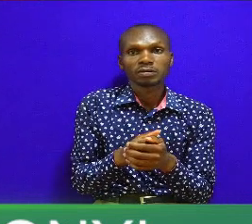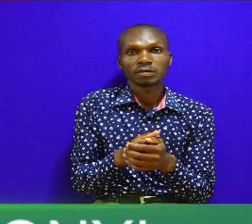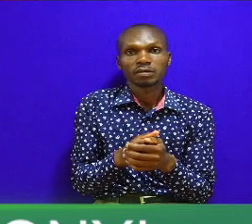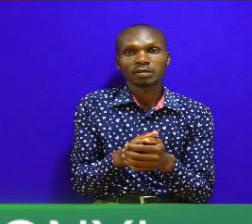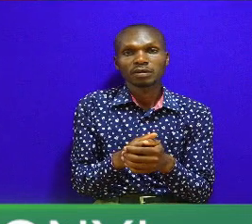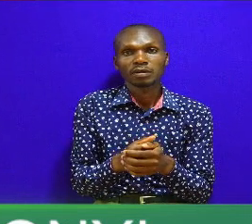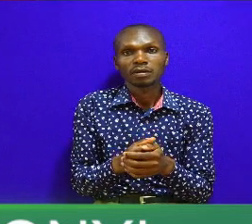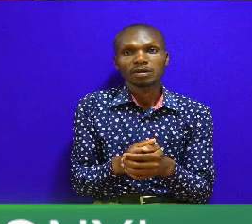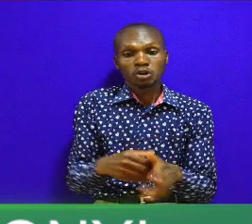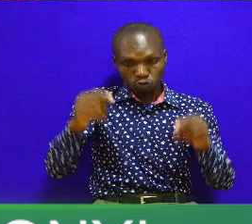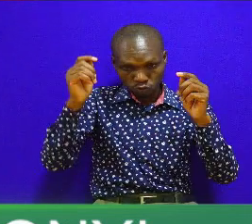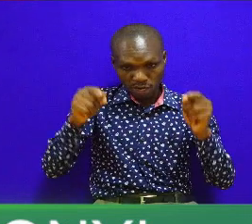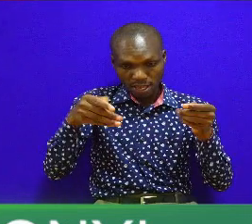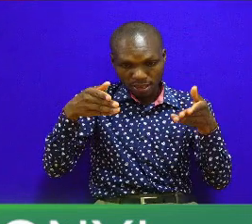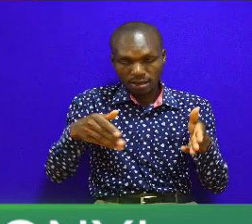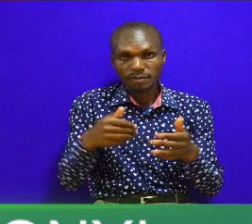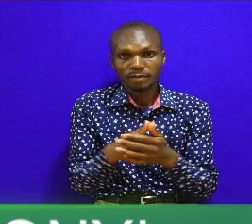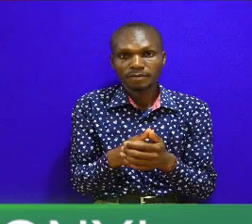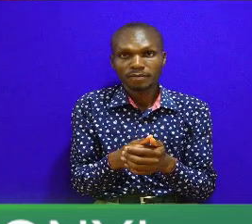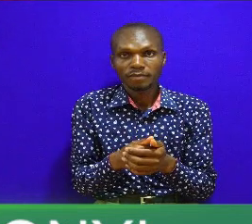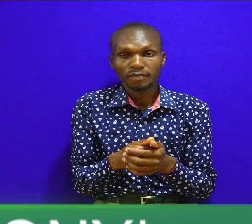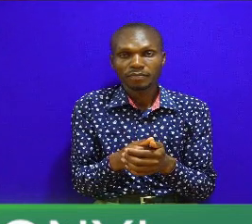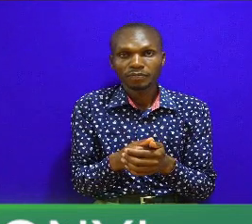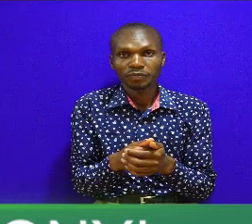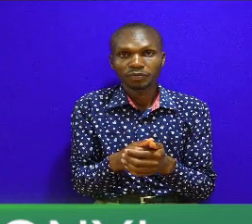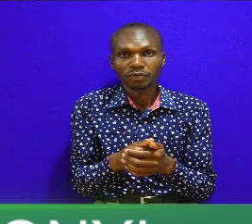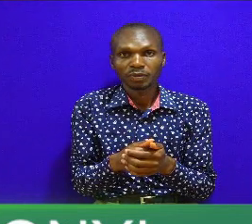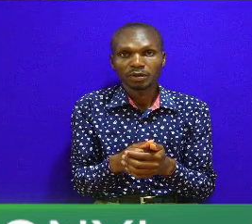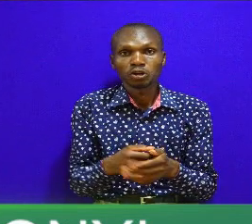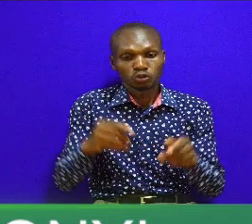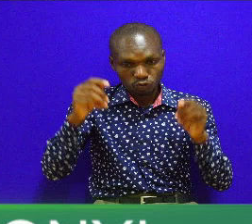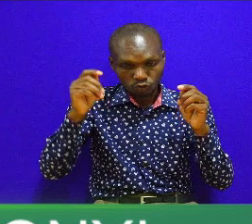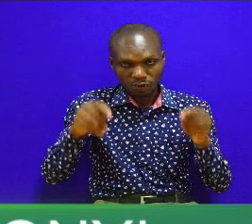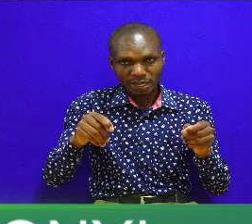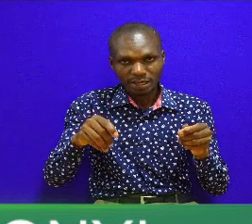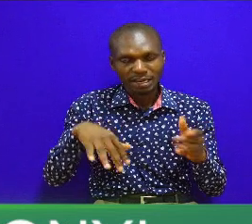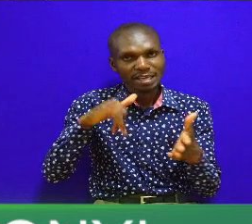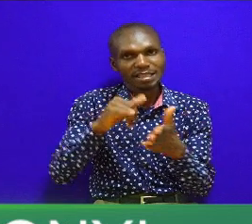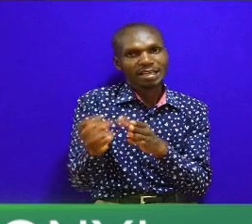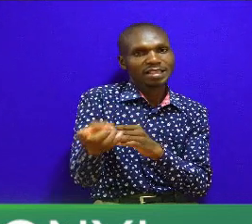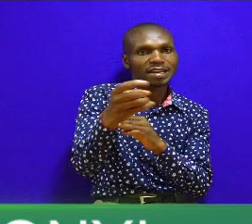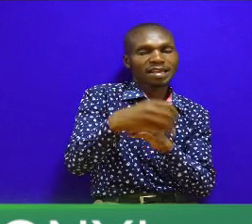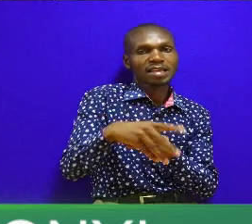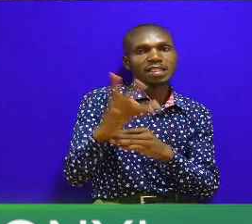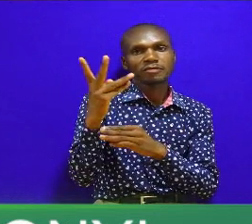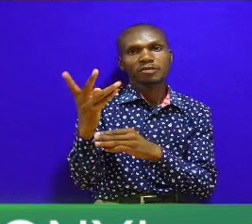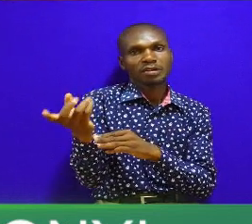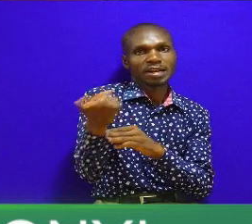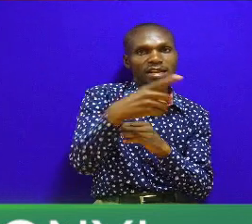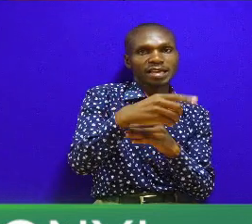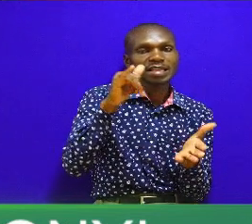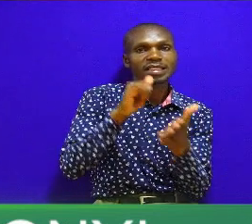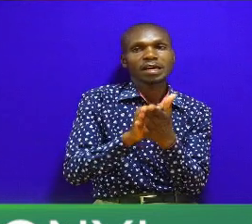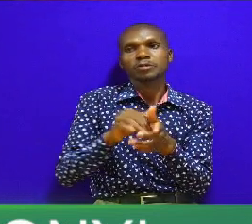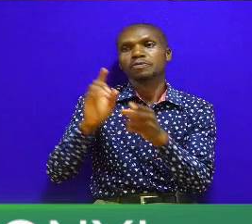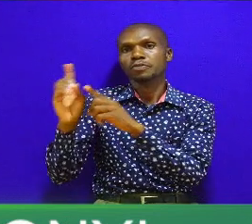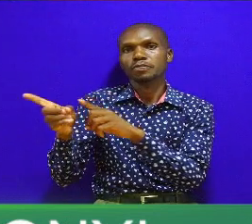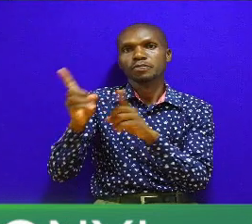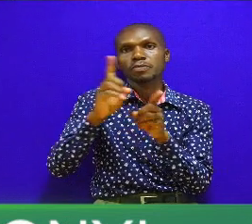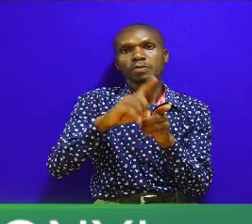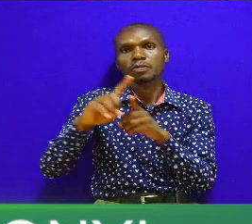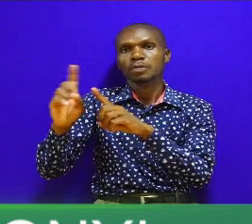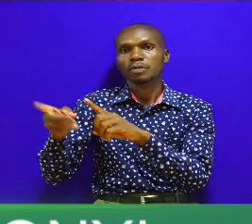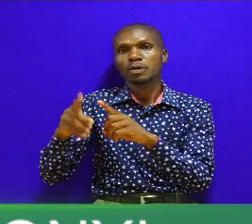Tumefika hapa siku ya leo ambayo itakuwa leo ndio siku yetu ya mwisho kwa ziara hii ya mkoa